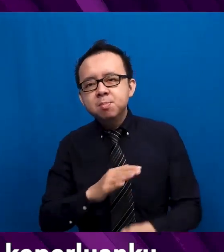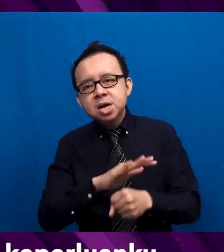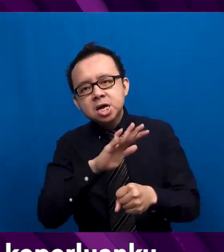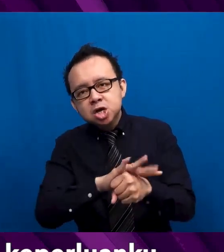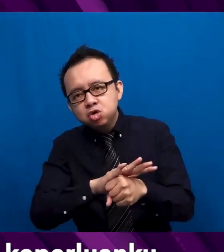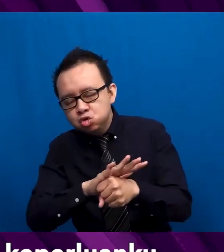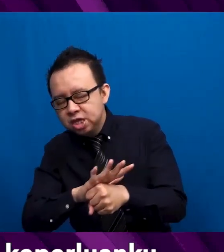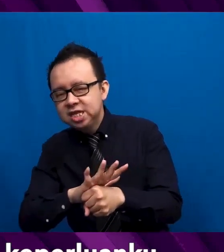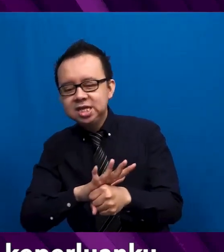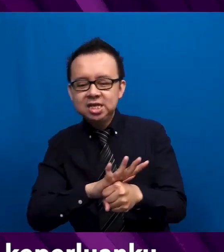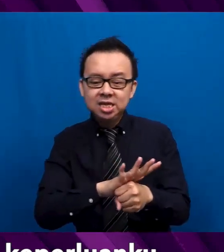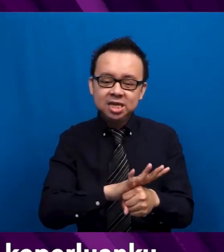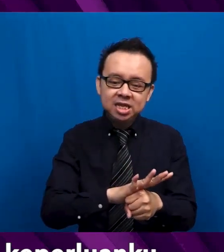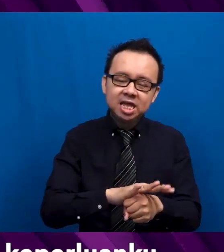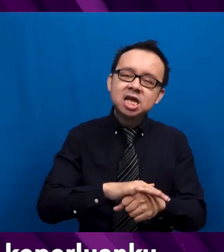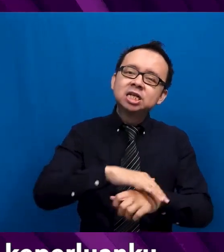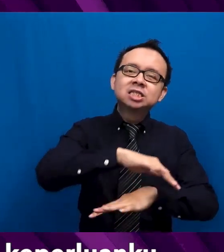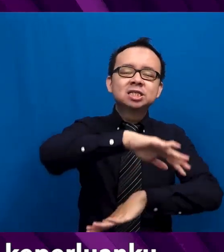akan memenuhi